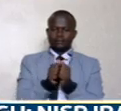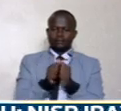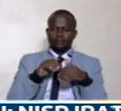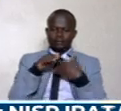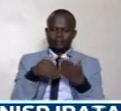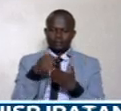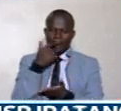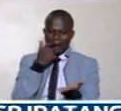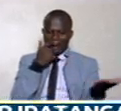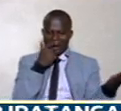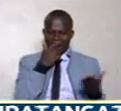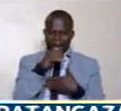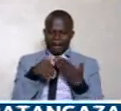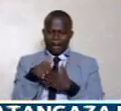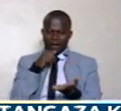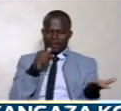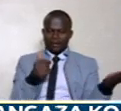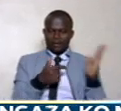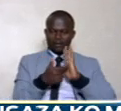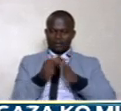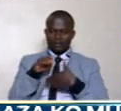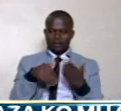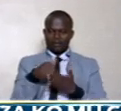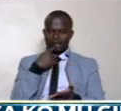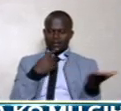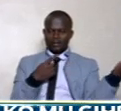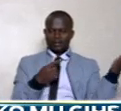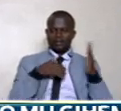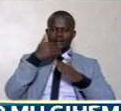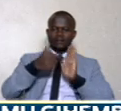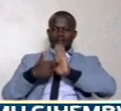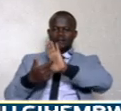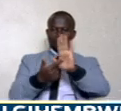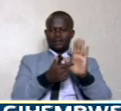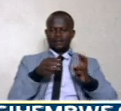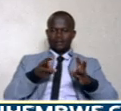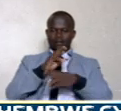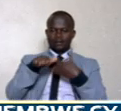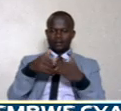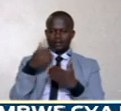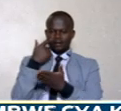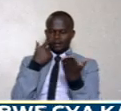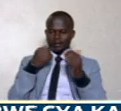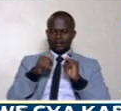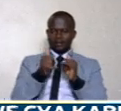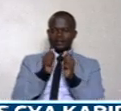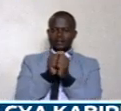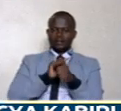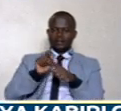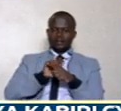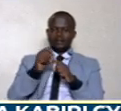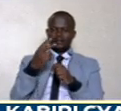bikaba byarabaye ku munsi w'ejo gusa ikindi kirimo nuko nyuma yo kwiyerekana no kwerekana uburyo iyi mikino ikinwa nuko